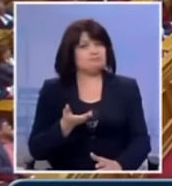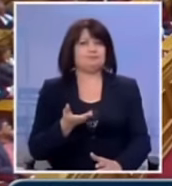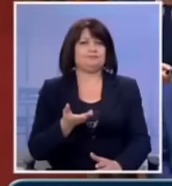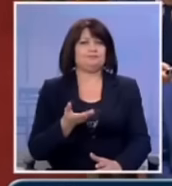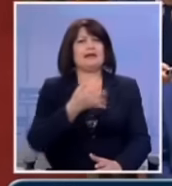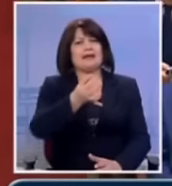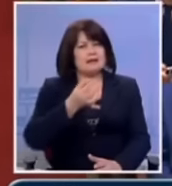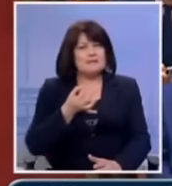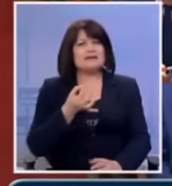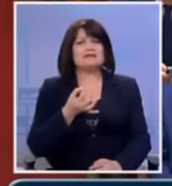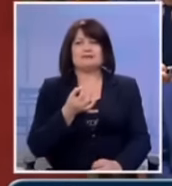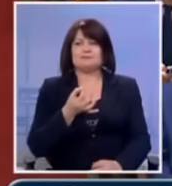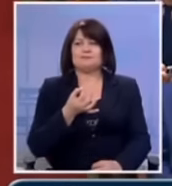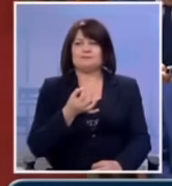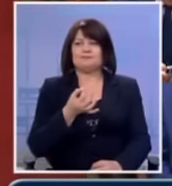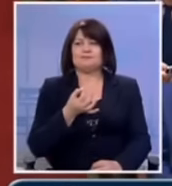Μιλήσατε,